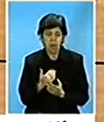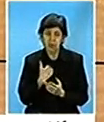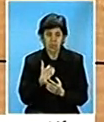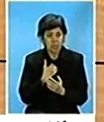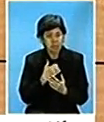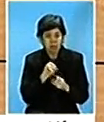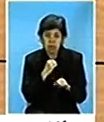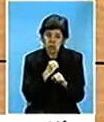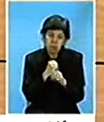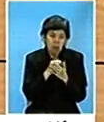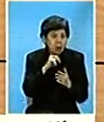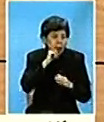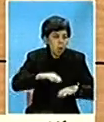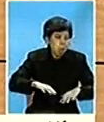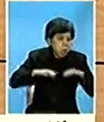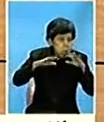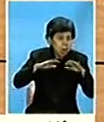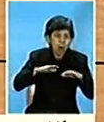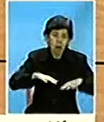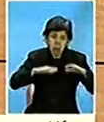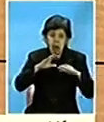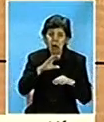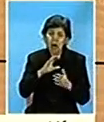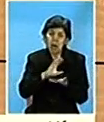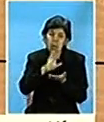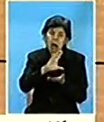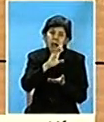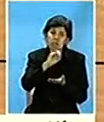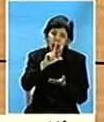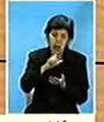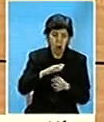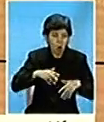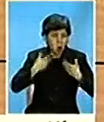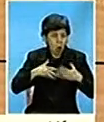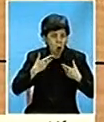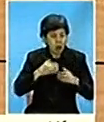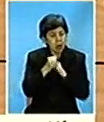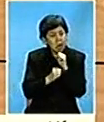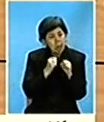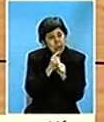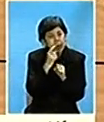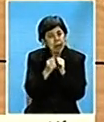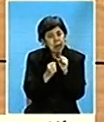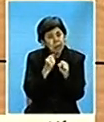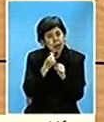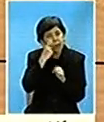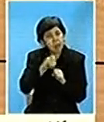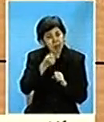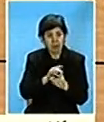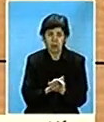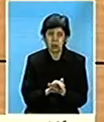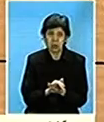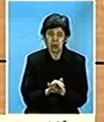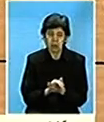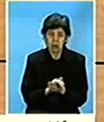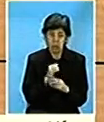ยเหลือน้ำท่วม550ล้านภัยแล้ง50ล้านทุกปีตัวตลอดเวลา